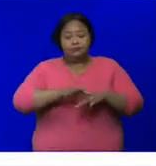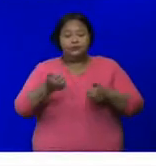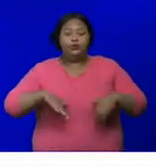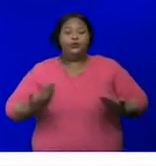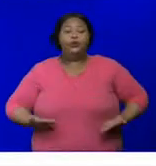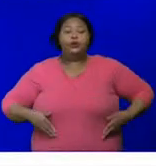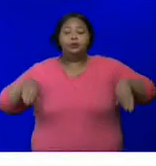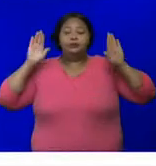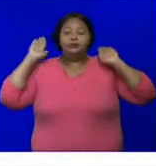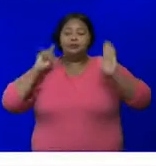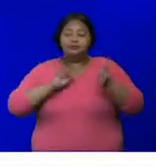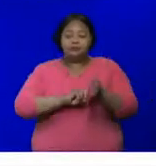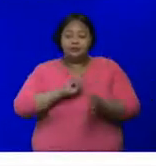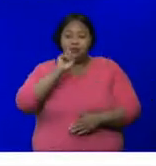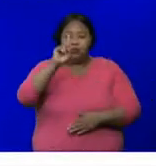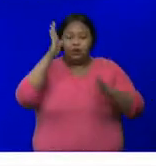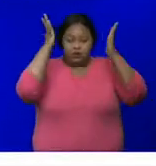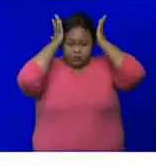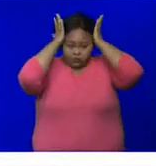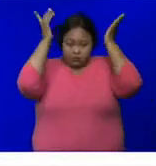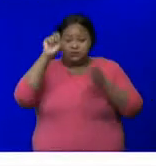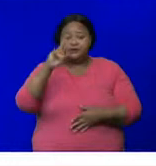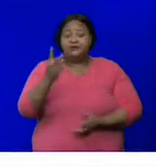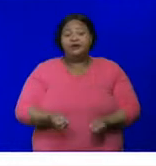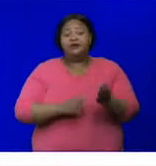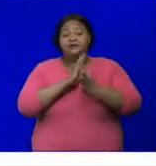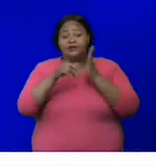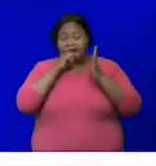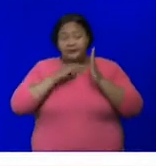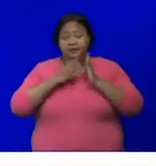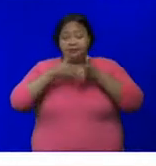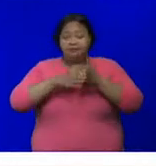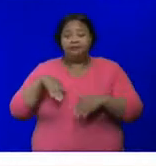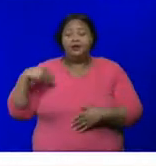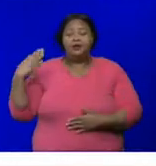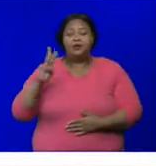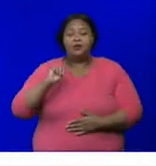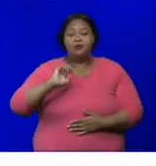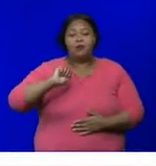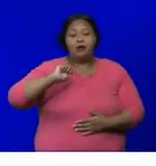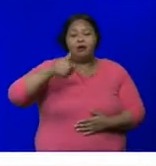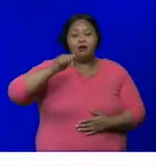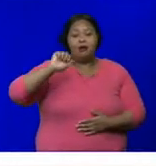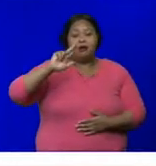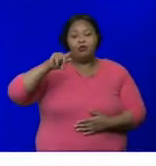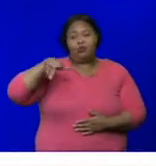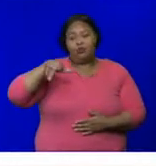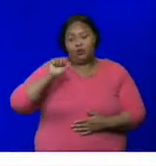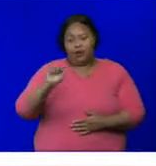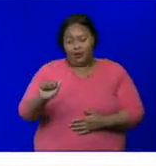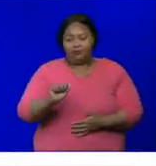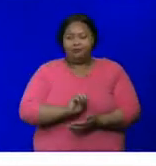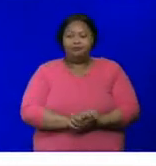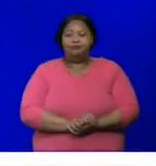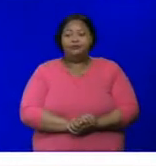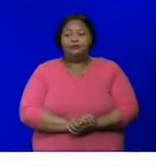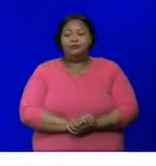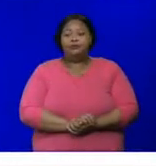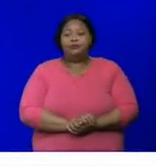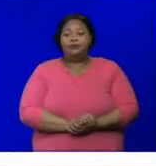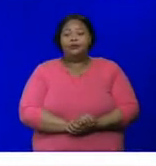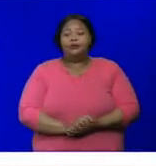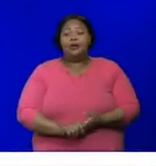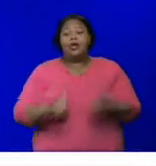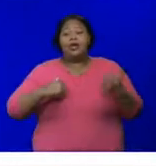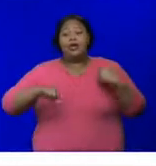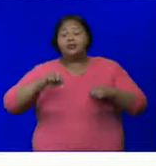Asimuzelema sotla mahle Tindzaba Emini tinsimbi ecala emini ifundwa ngilungelele amagagulanga noma acabiso onkambule. Basabambe kuba yindvuna